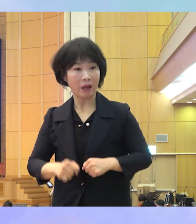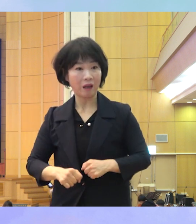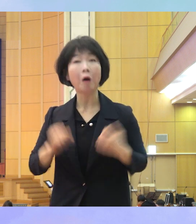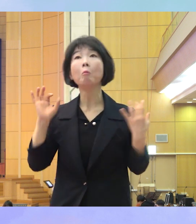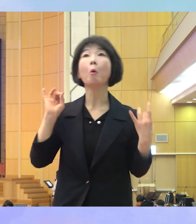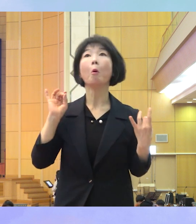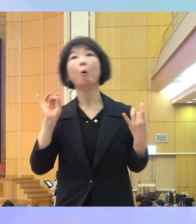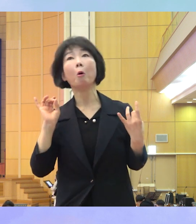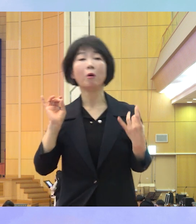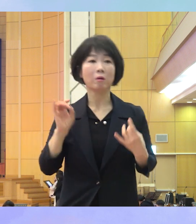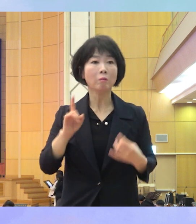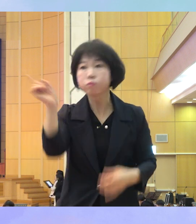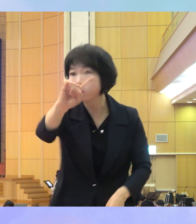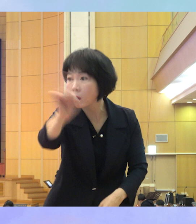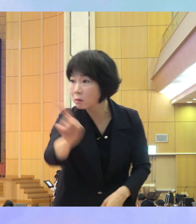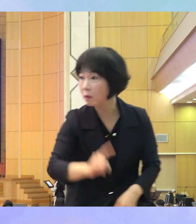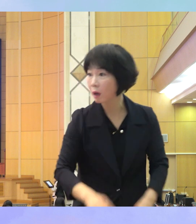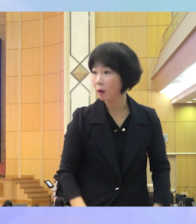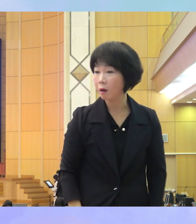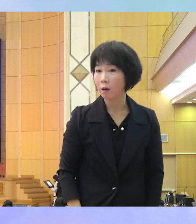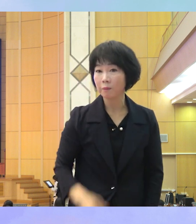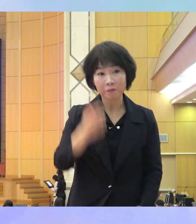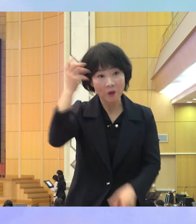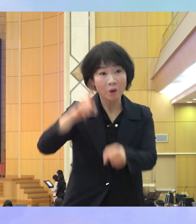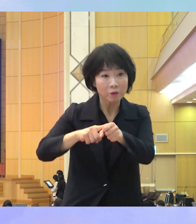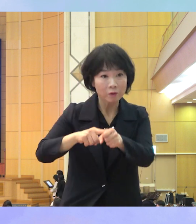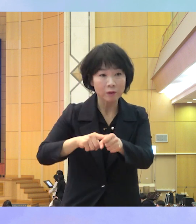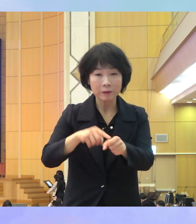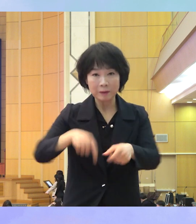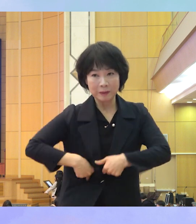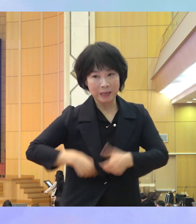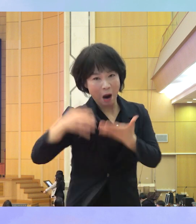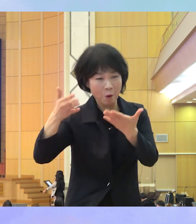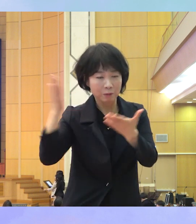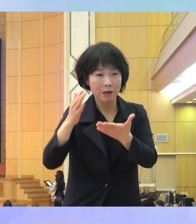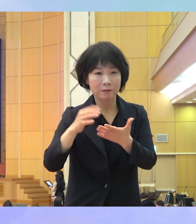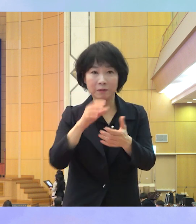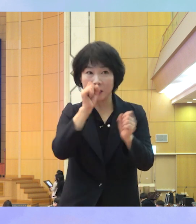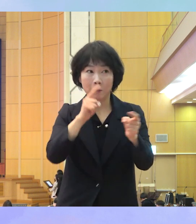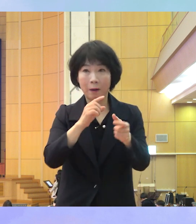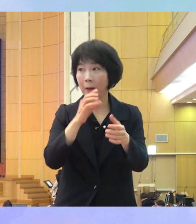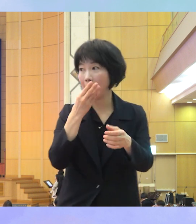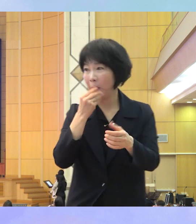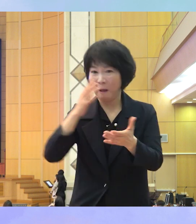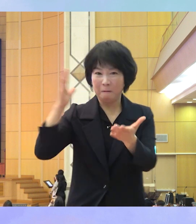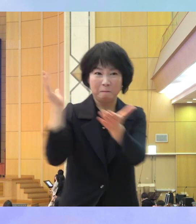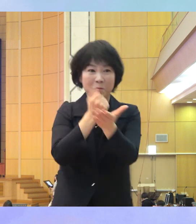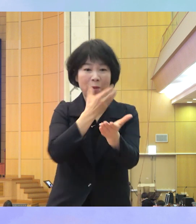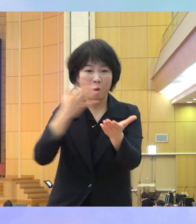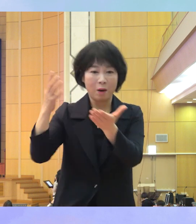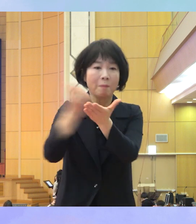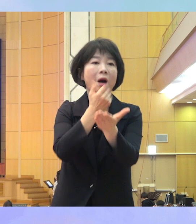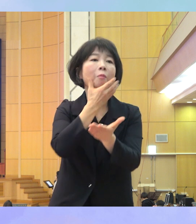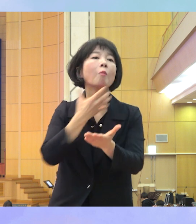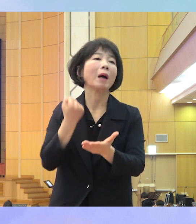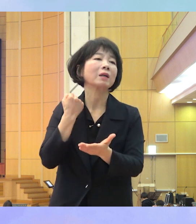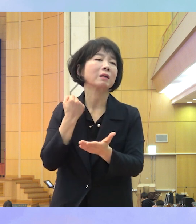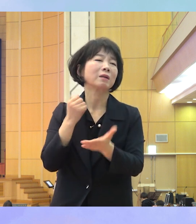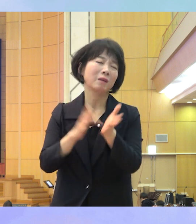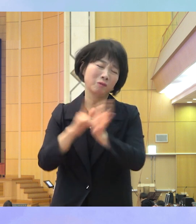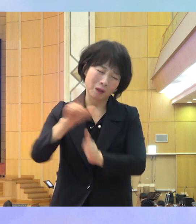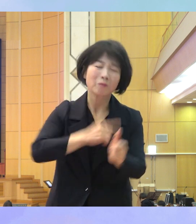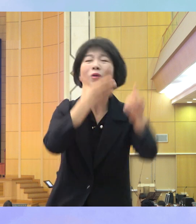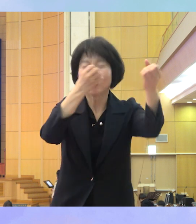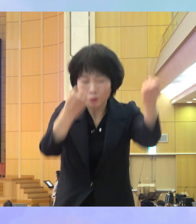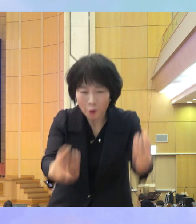마치 사기꾼 소리를 들을지라도 영적인 것만큼은 절대 양보하지 말고 기회를 먼저 포착해서 별미 먼저 드려서 축복받는 야곱 같은 자가